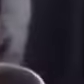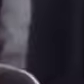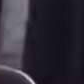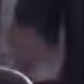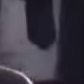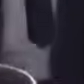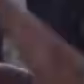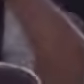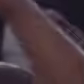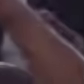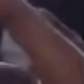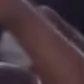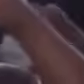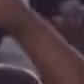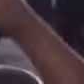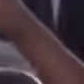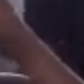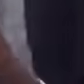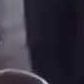Bathi.